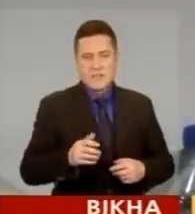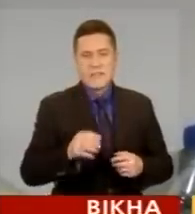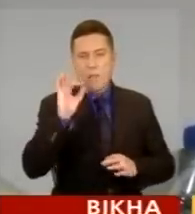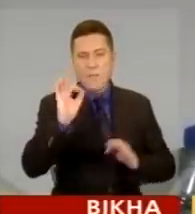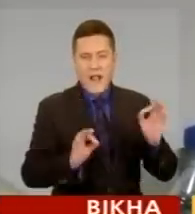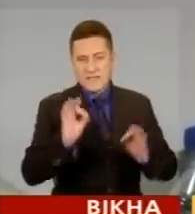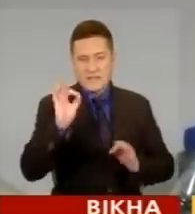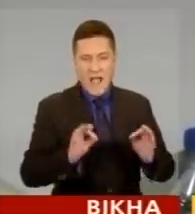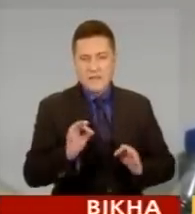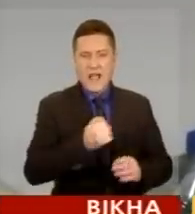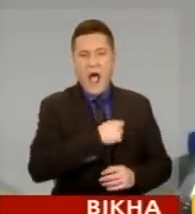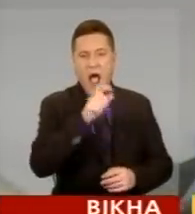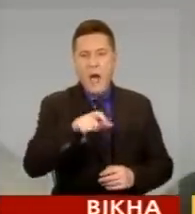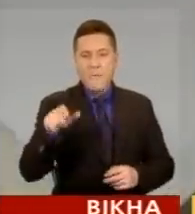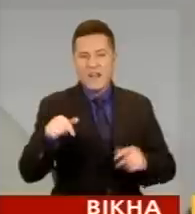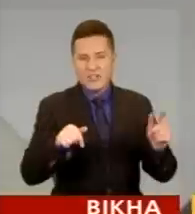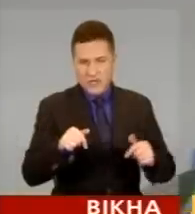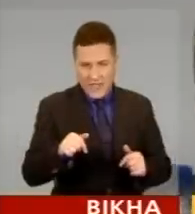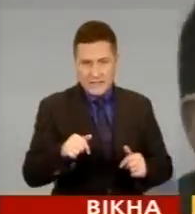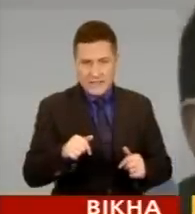люди, как про нас говорят,